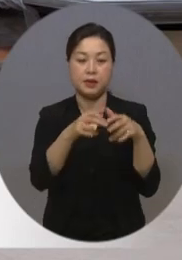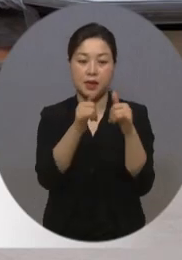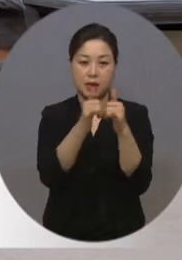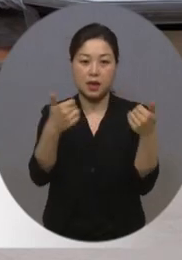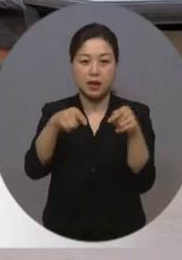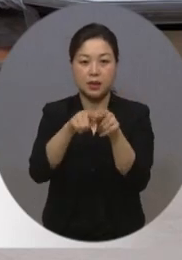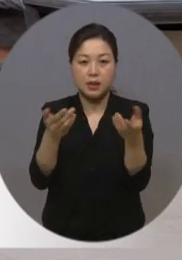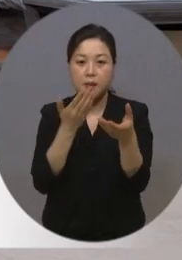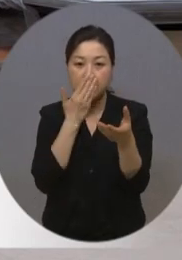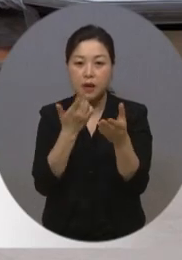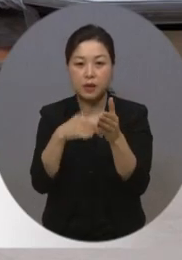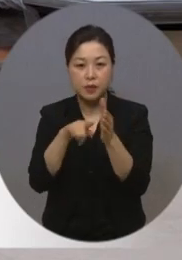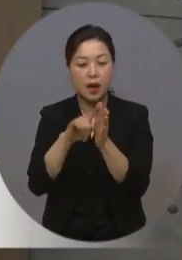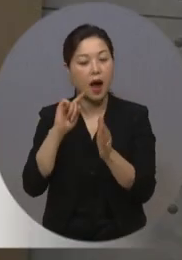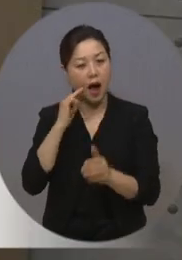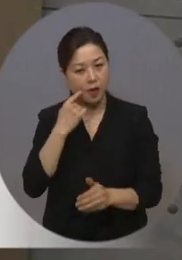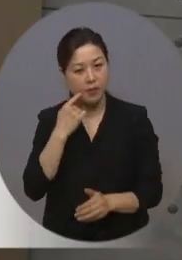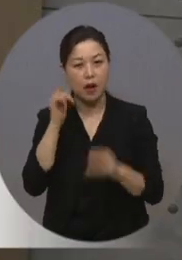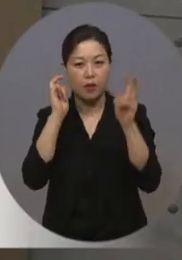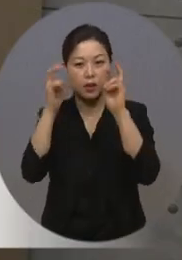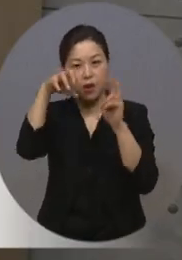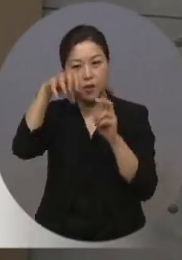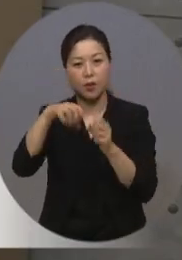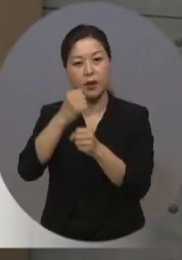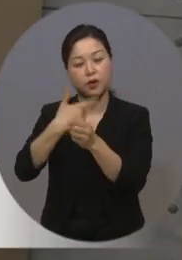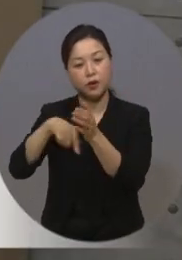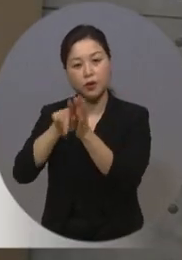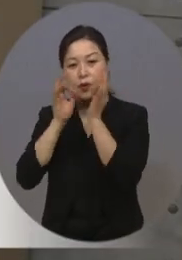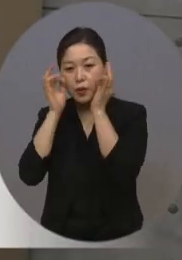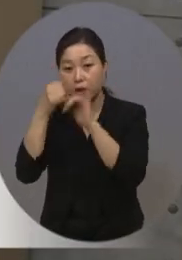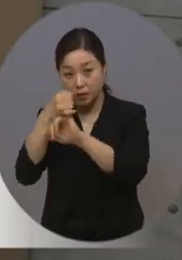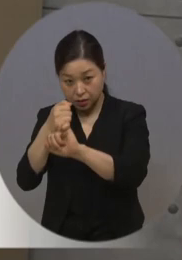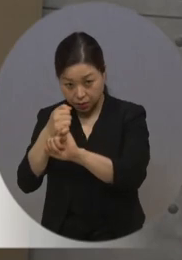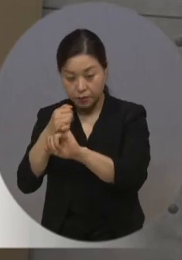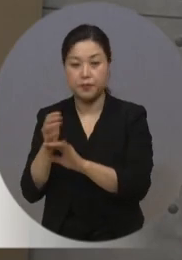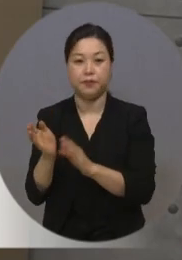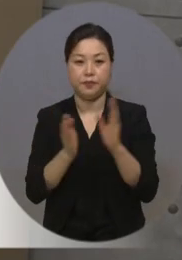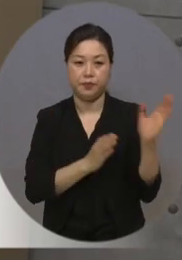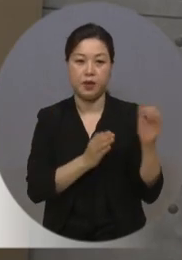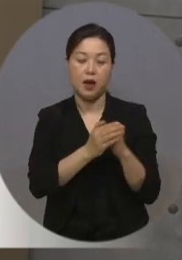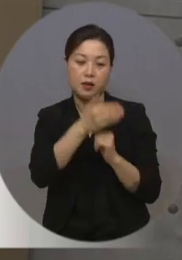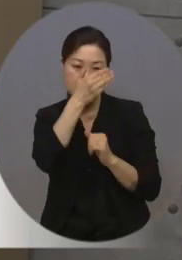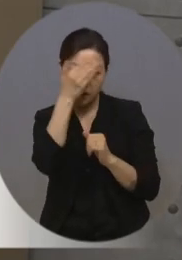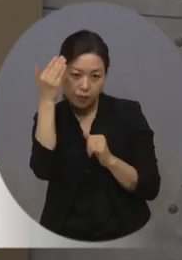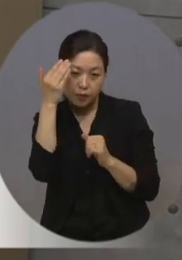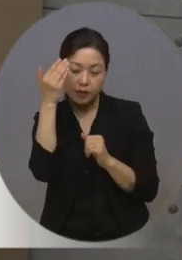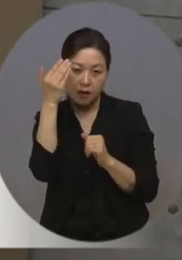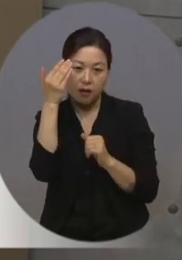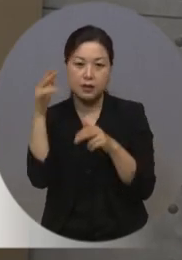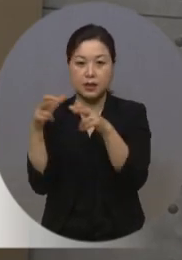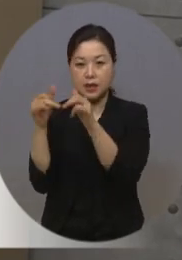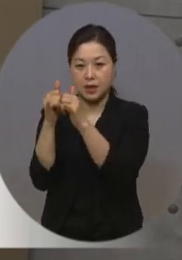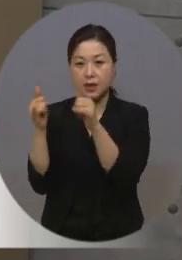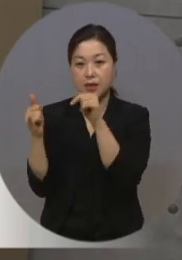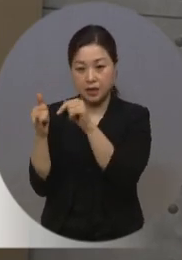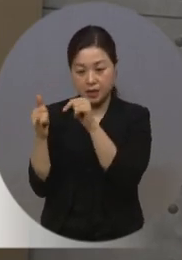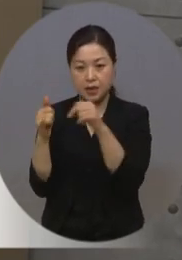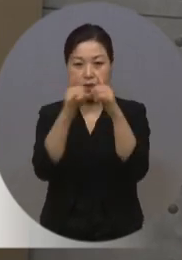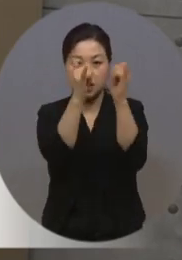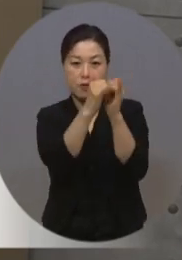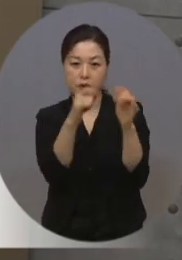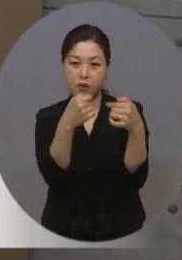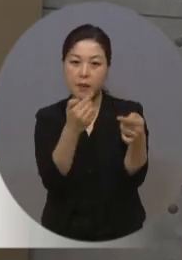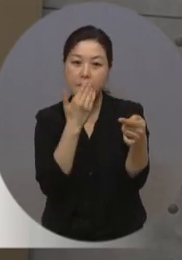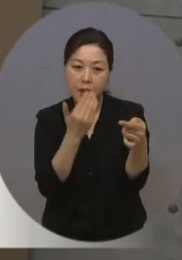열심히 노력하겠습니다 젊은 층에 있는 현 창이 왜 가진 분들이 밖으로 나올 수 있게